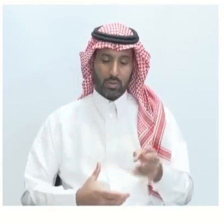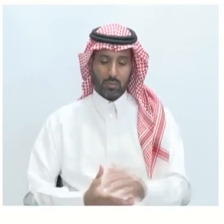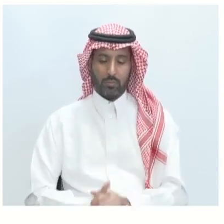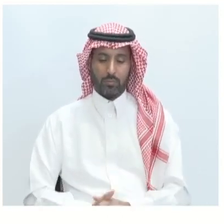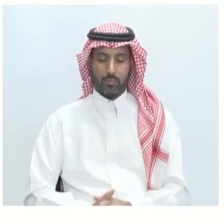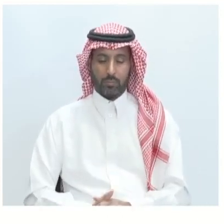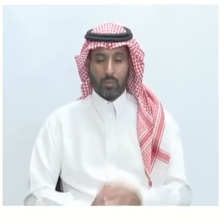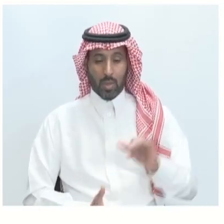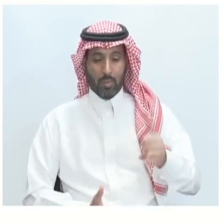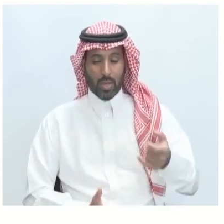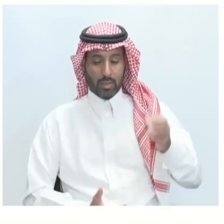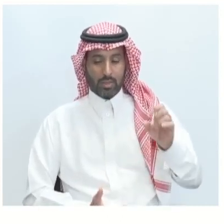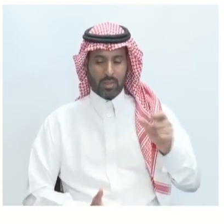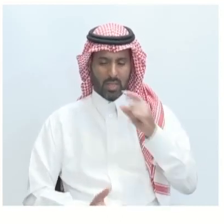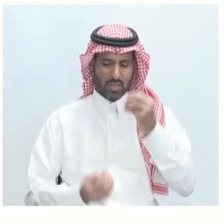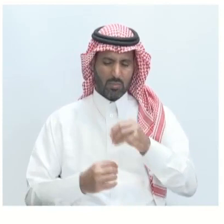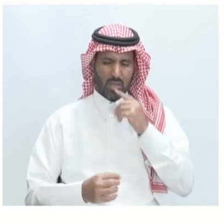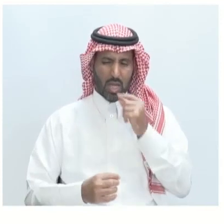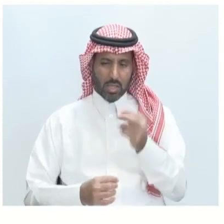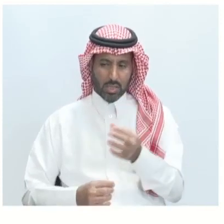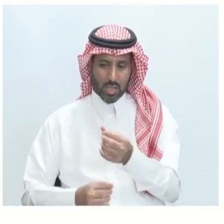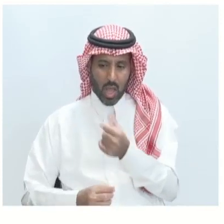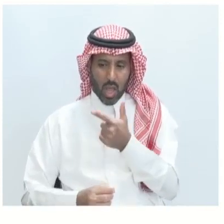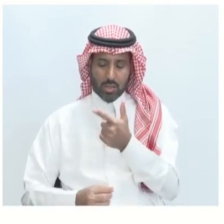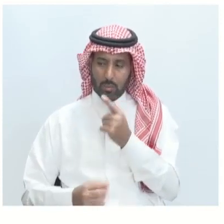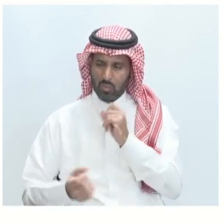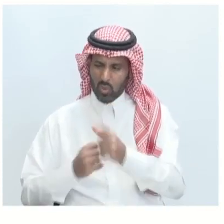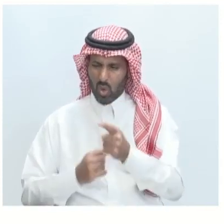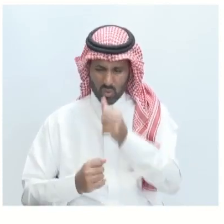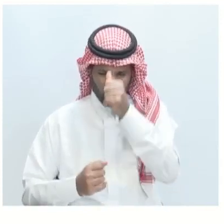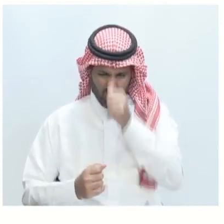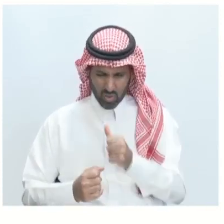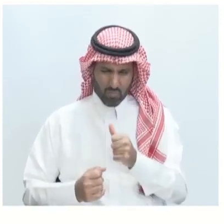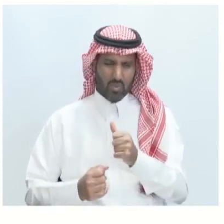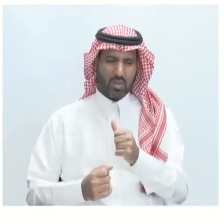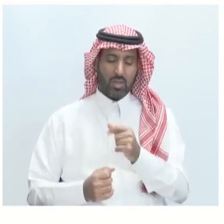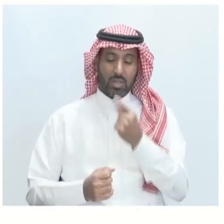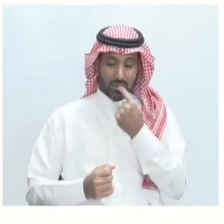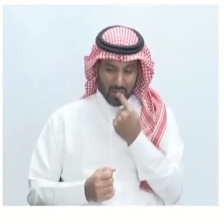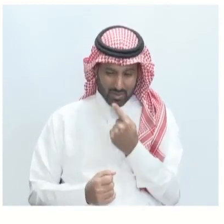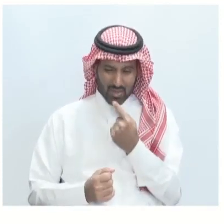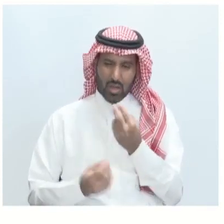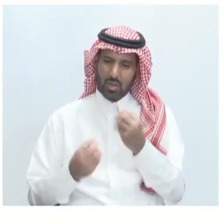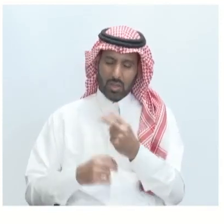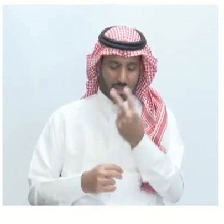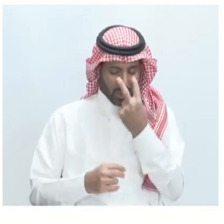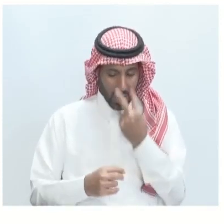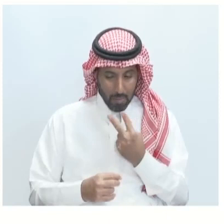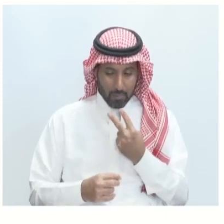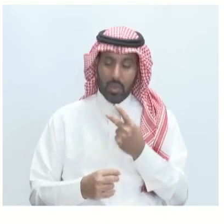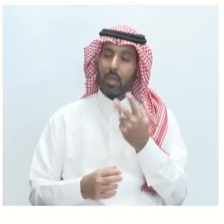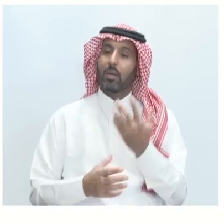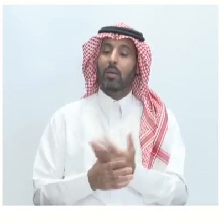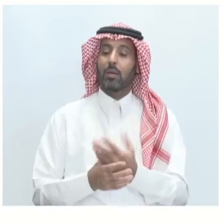ماجده اصبحت شديده الحساسيه تغضب سريعا تخجل تبكي نتيجه